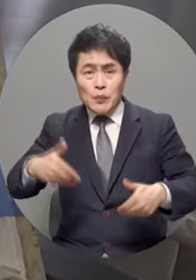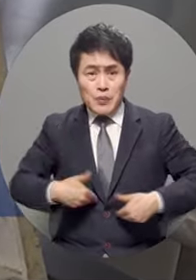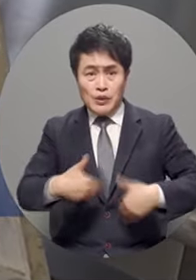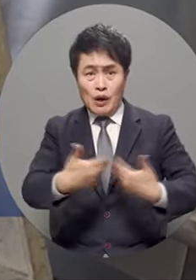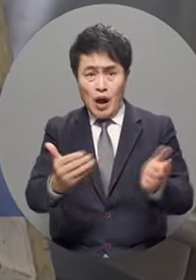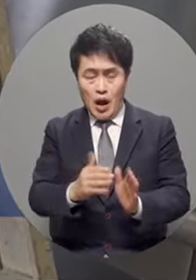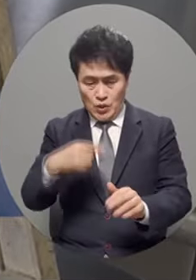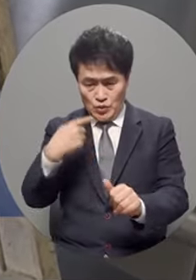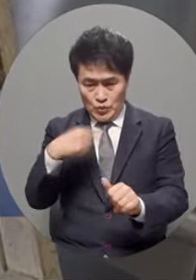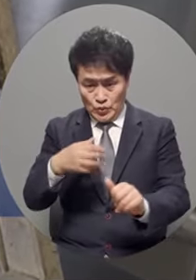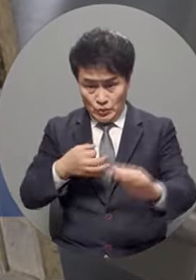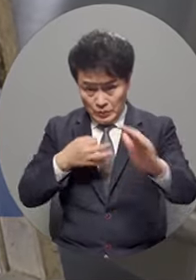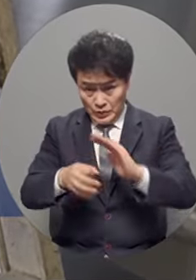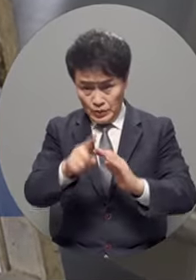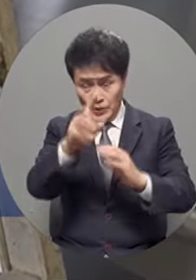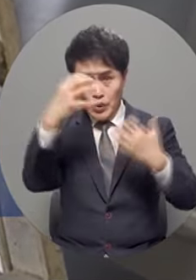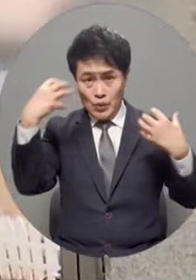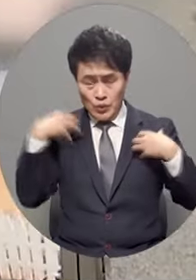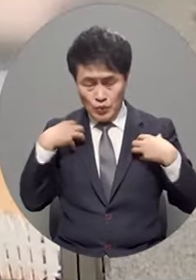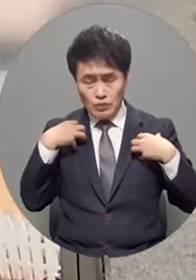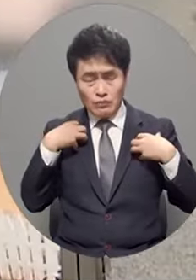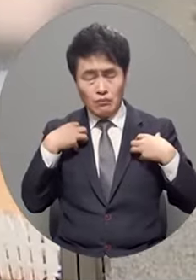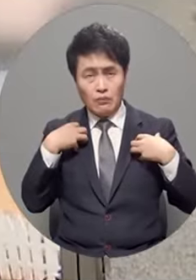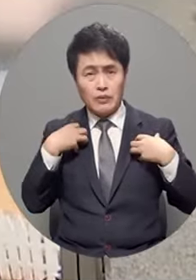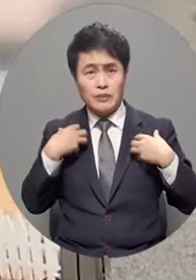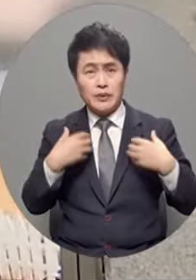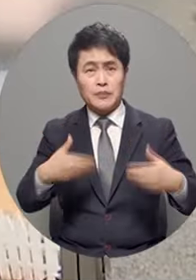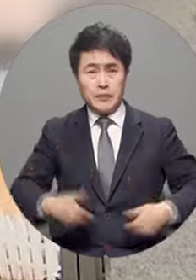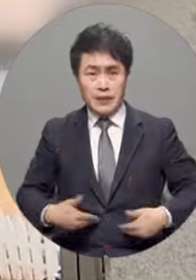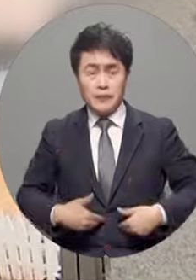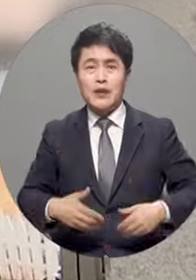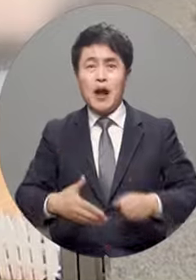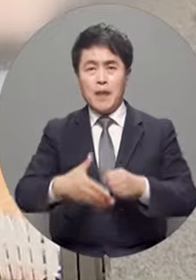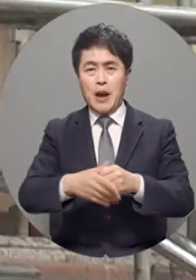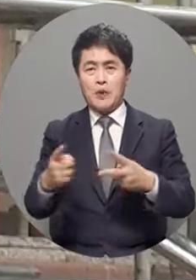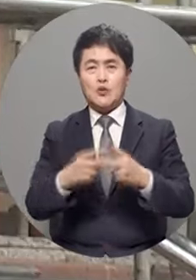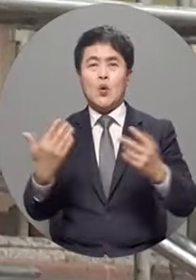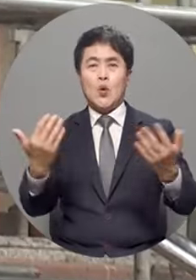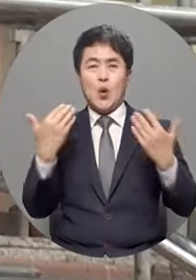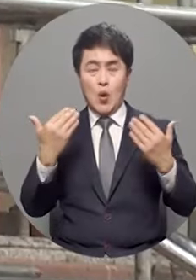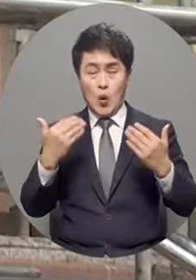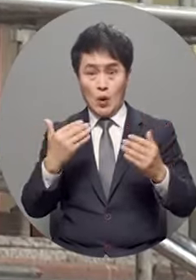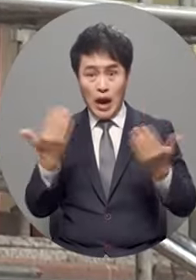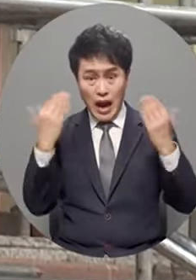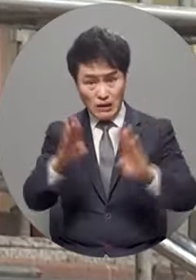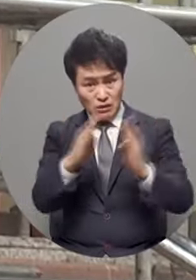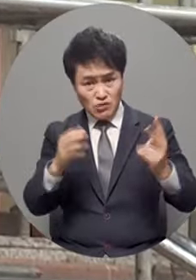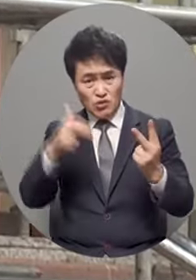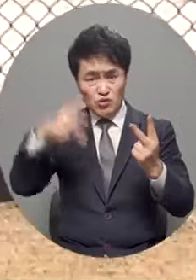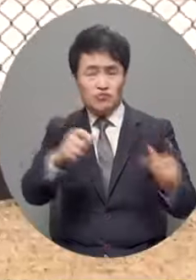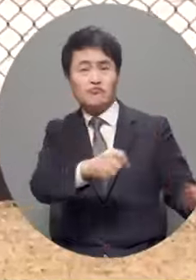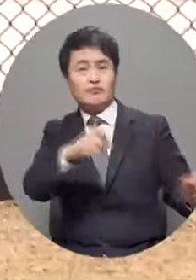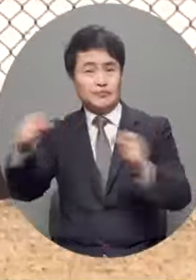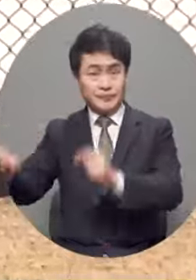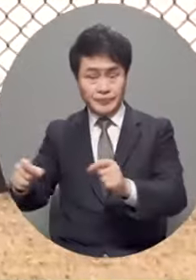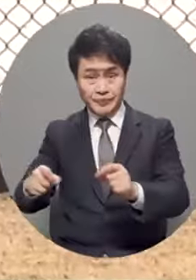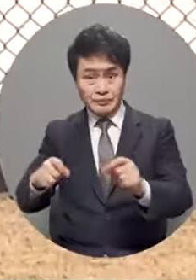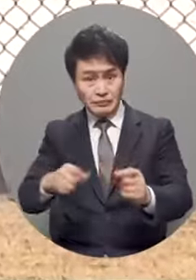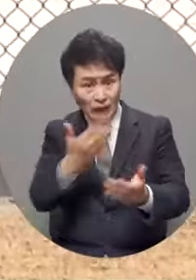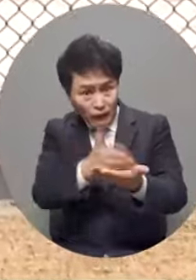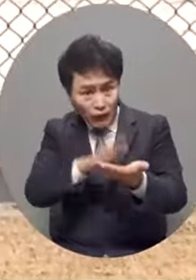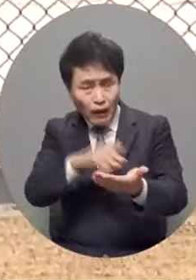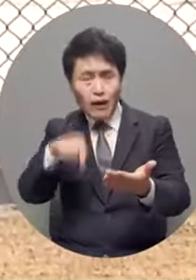전담할 수 있도록 제도 개선이 필요합니다. 서울 마포의 한 초등학교는 아예 개학을 2주 미뤘습니다. 리모델링